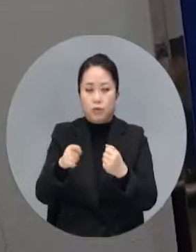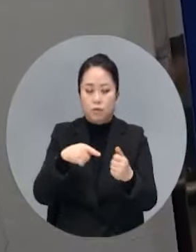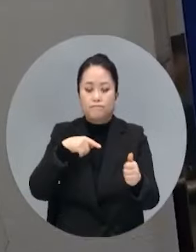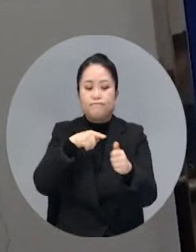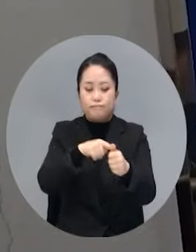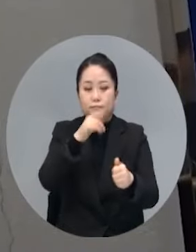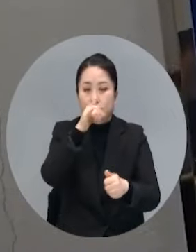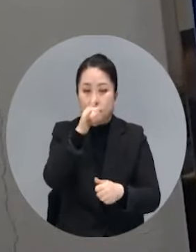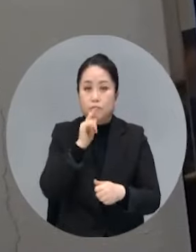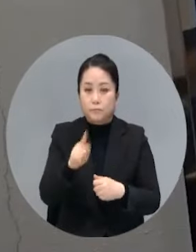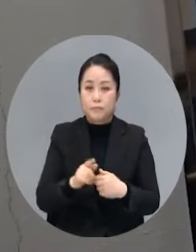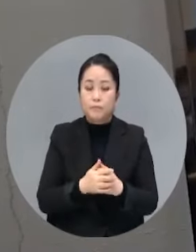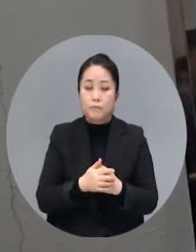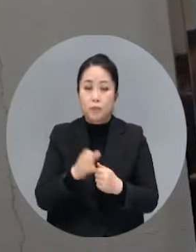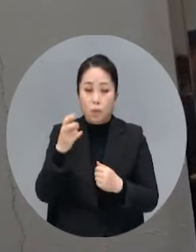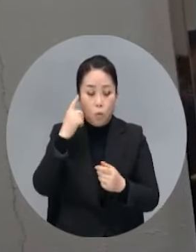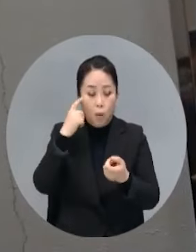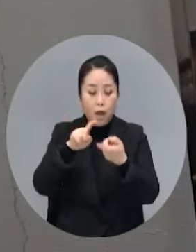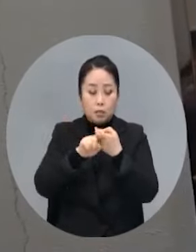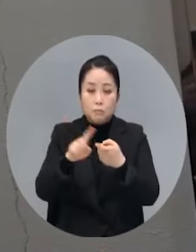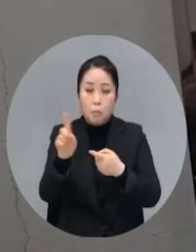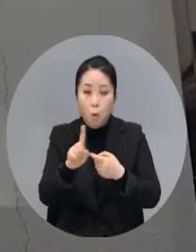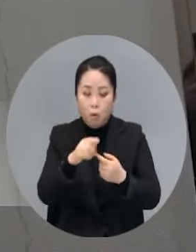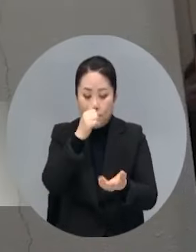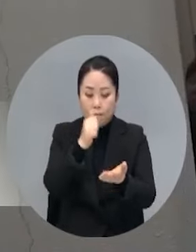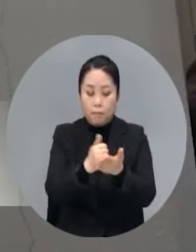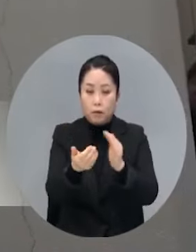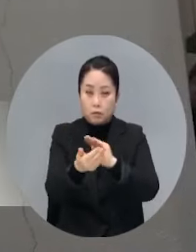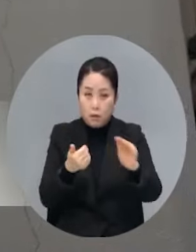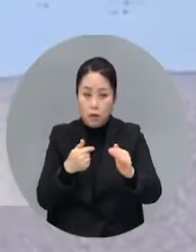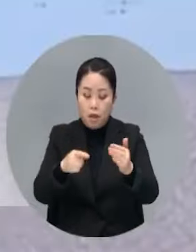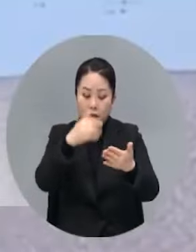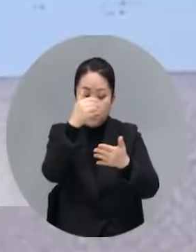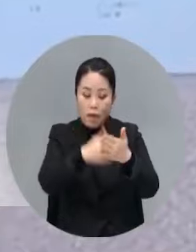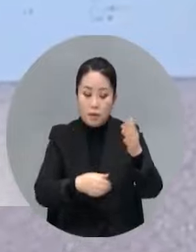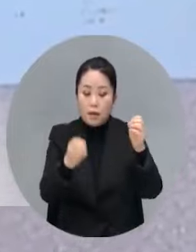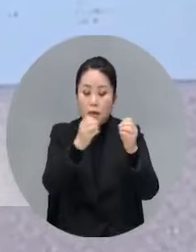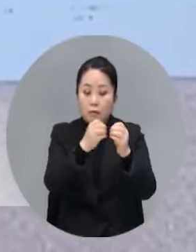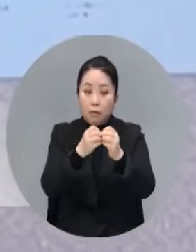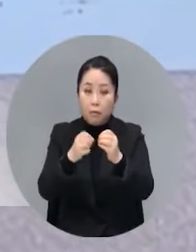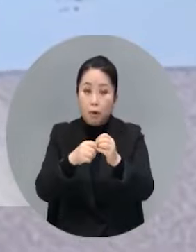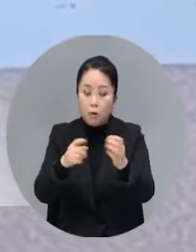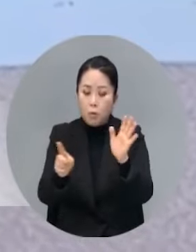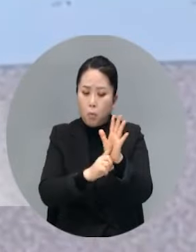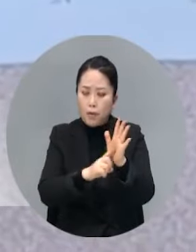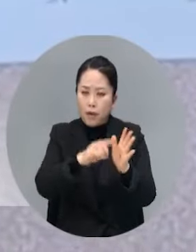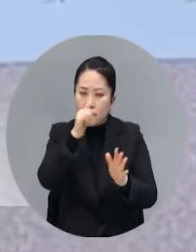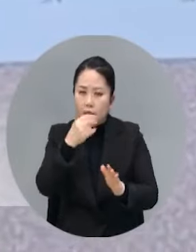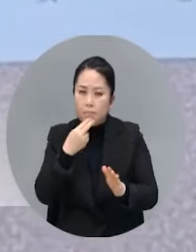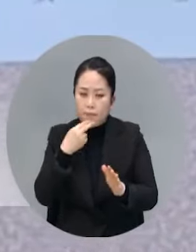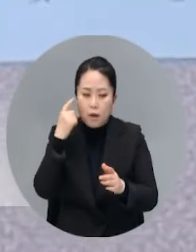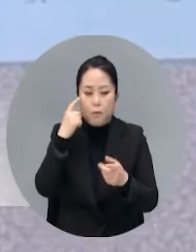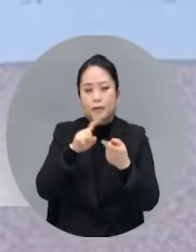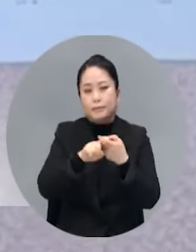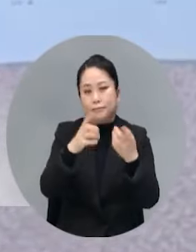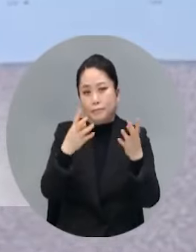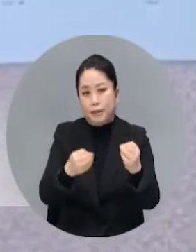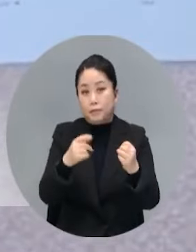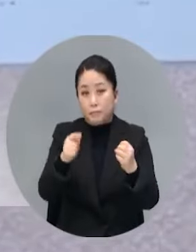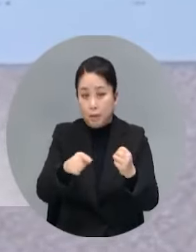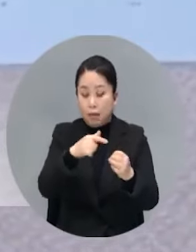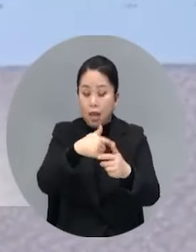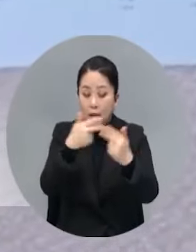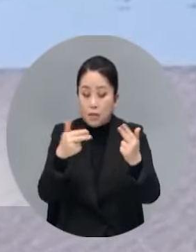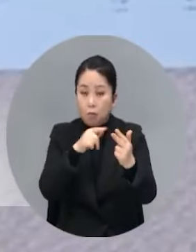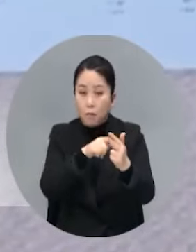가장 관심을 끌었던 건 김 씨가 범행 전 작성했던 남기는 말의 공개 여부. 이 문서엔 이 대표를 종북 세력을